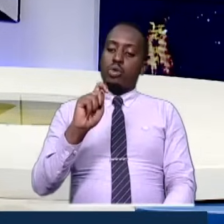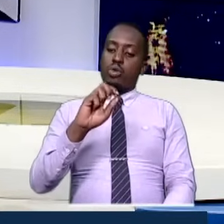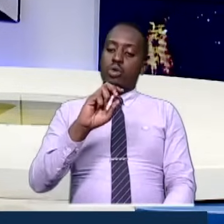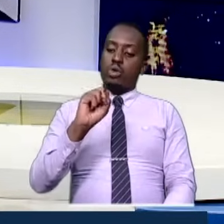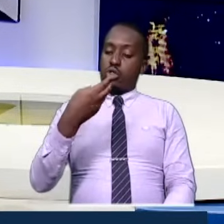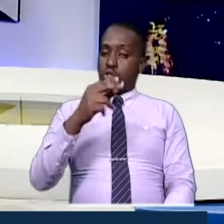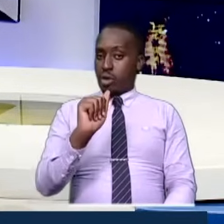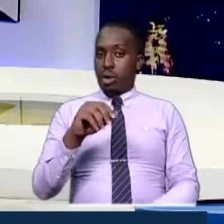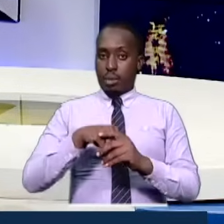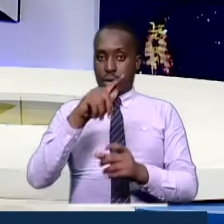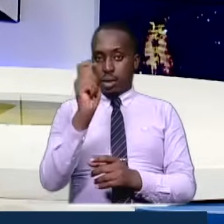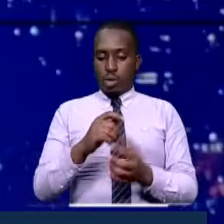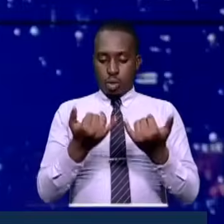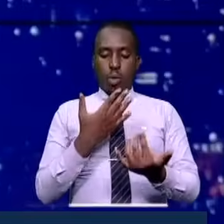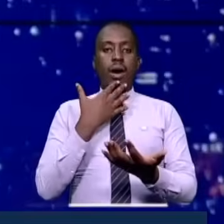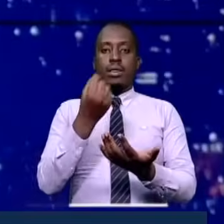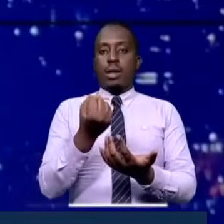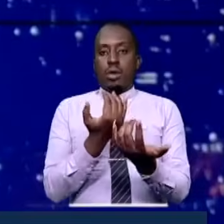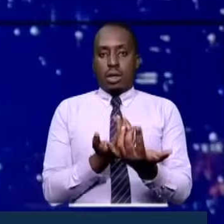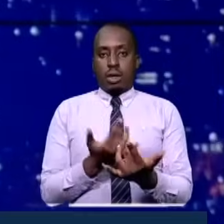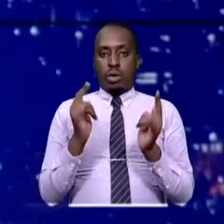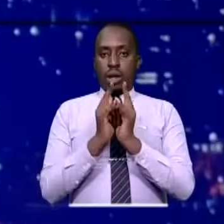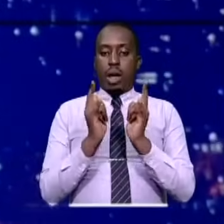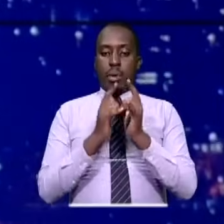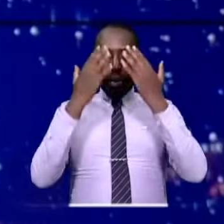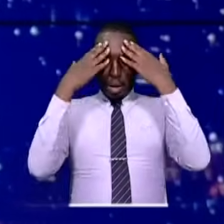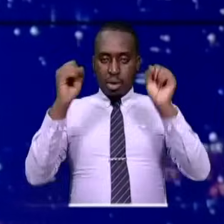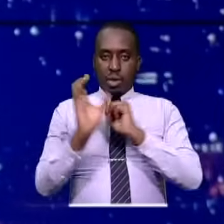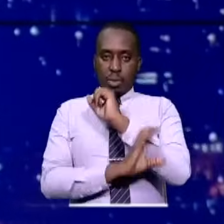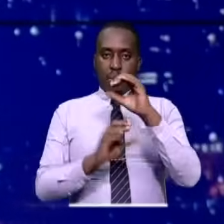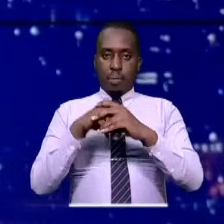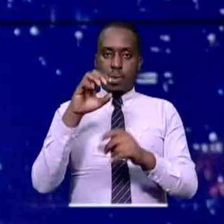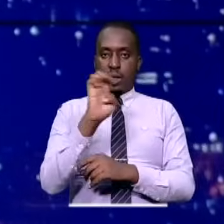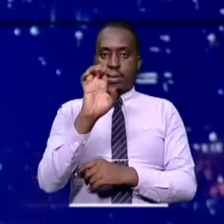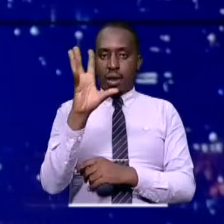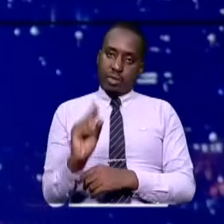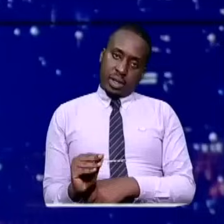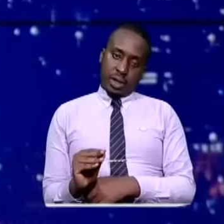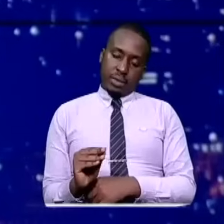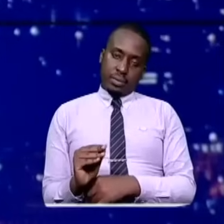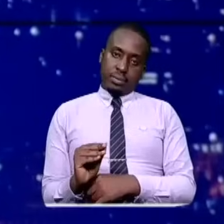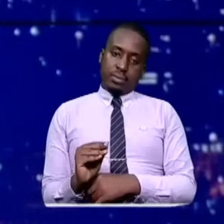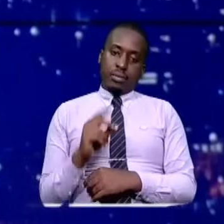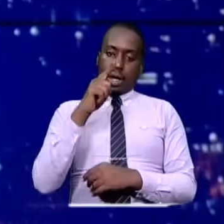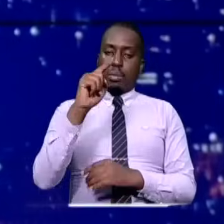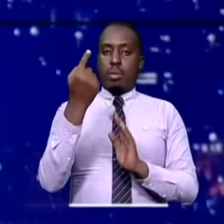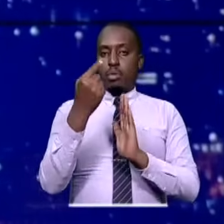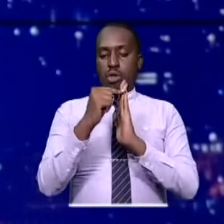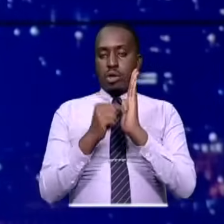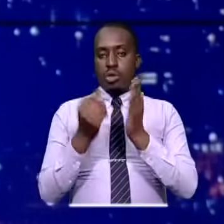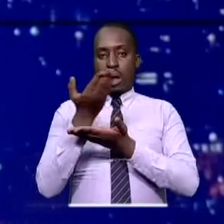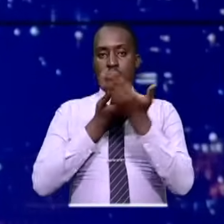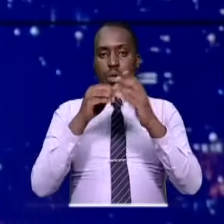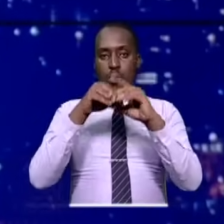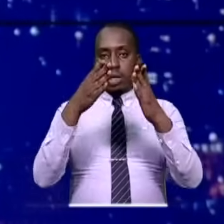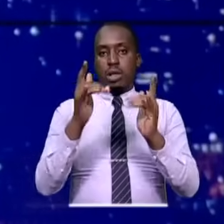uyu wa gatanu hategerejwe inama y'abakuru b'ibihugu bigize umuryango wa Afrika y'Iburasirazuba. Imwe mu ngingo zaganirwaho muri